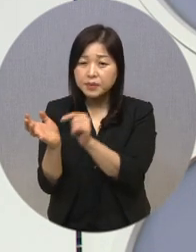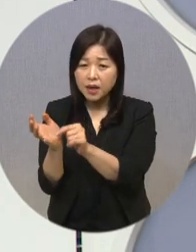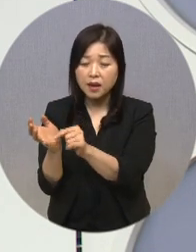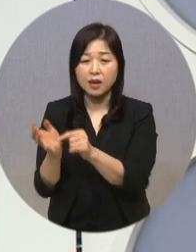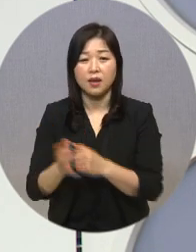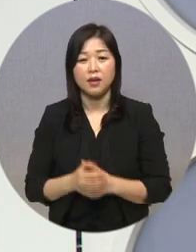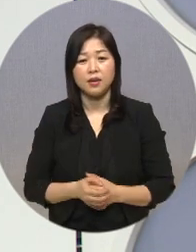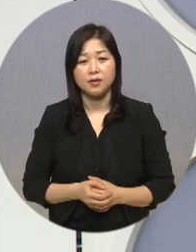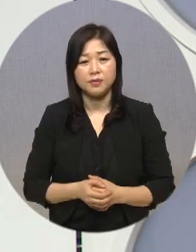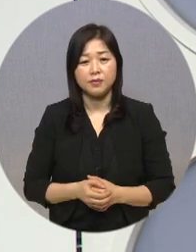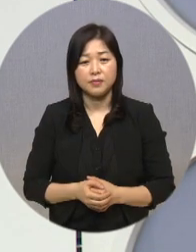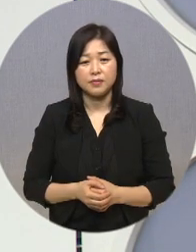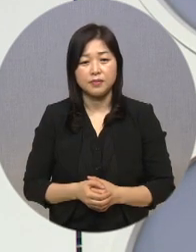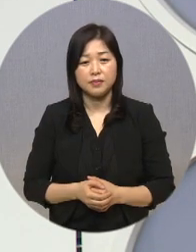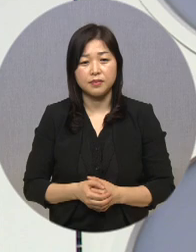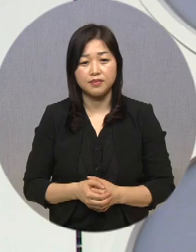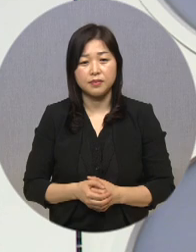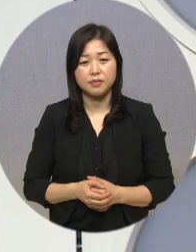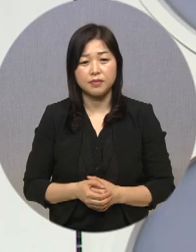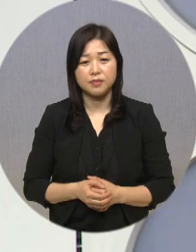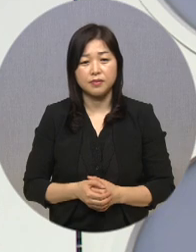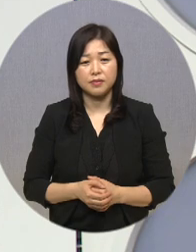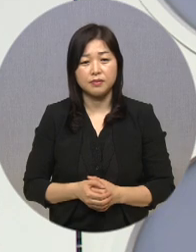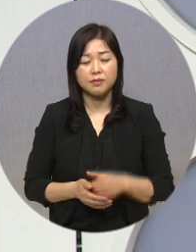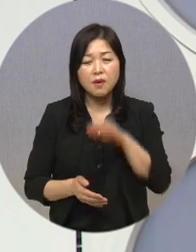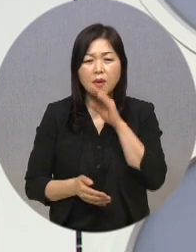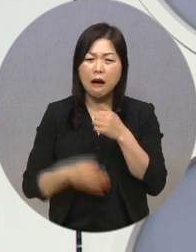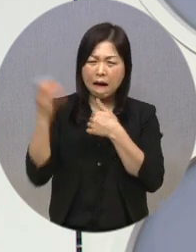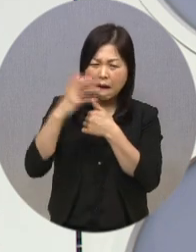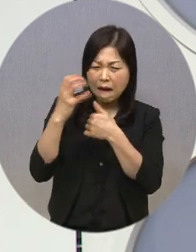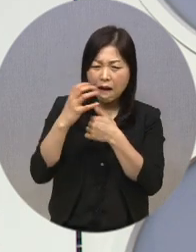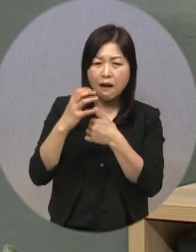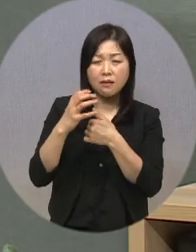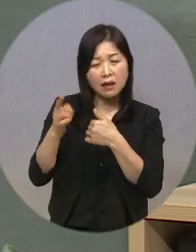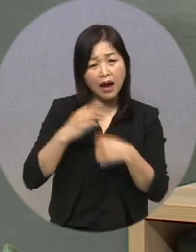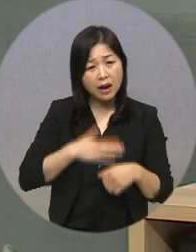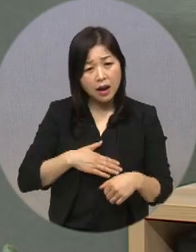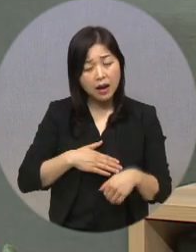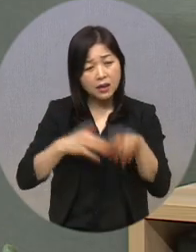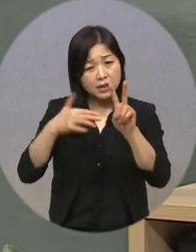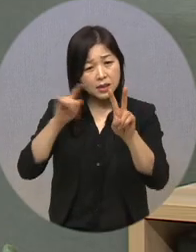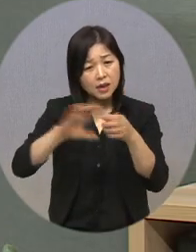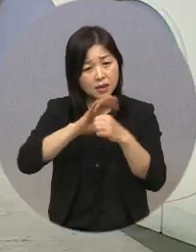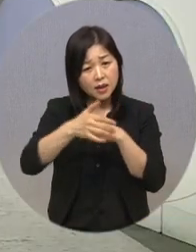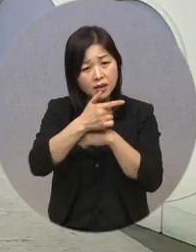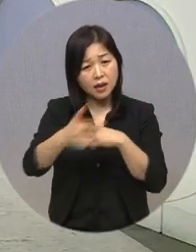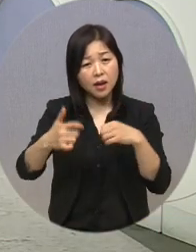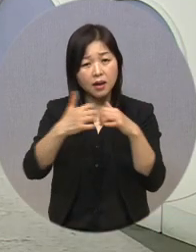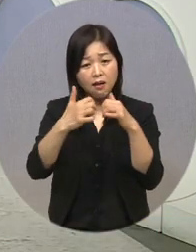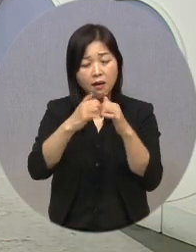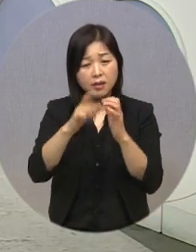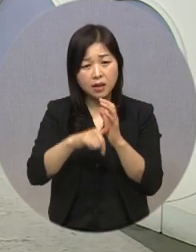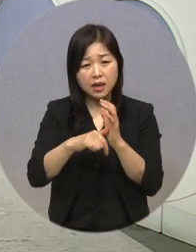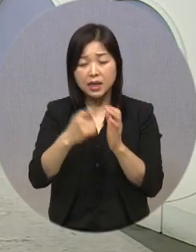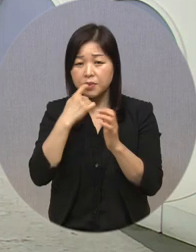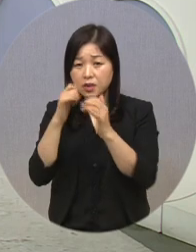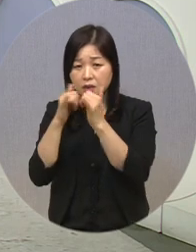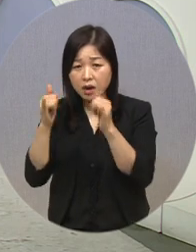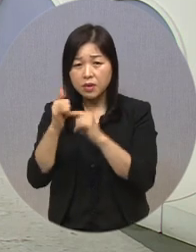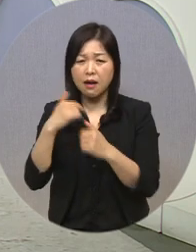사람으로서 우리가 얼마나 핍박을 받은지 알았느냐 2차 대전 때 백인들한테